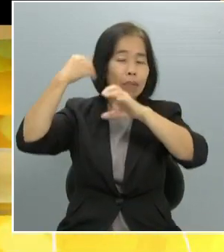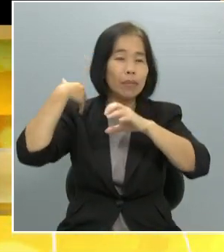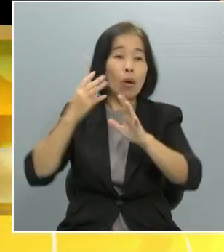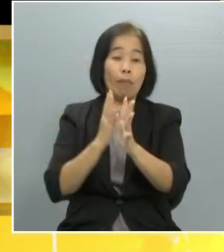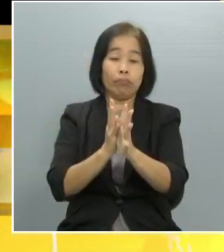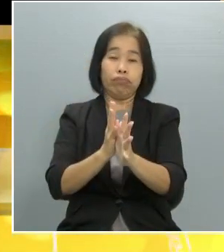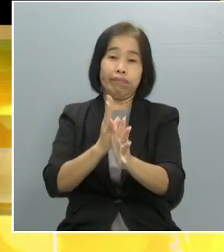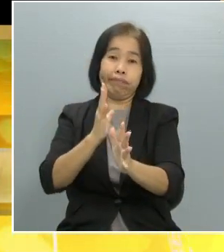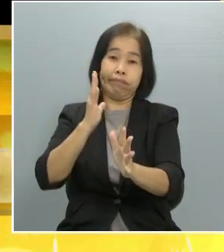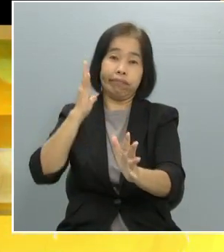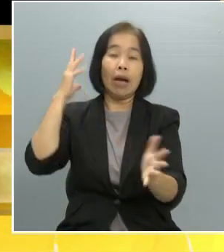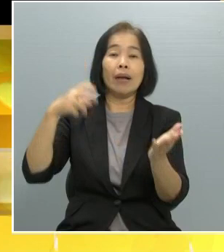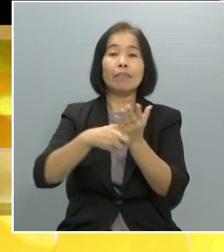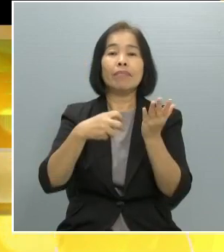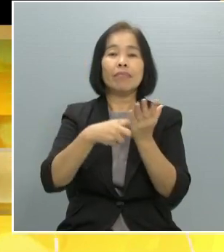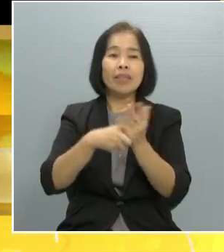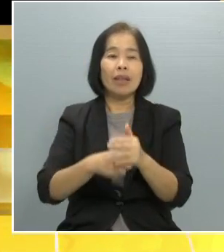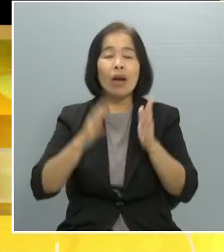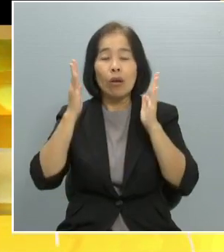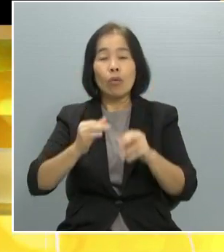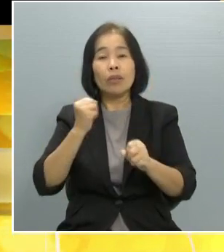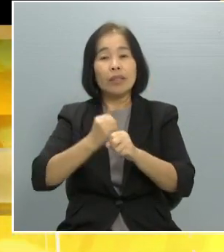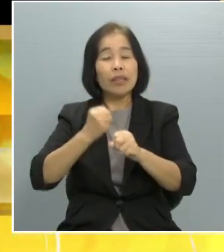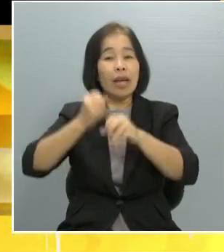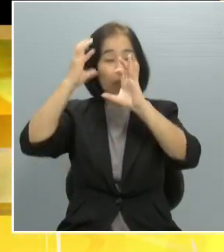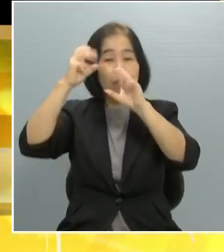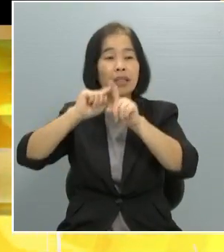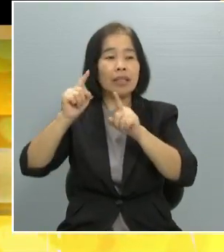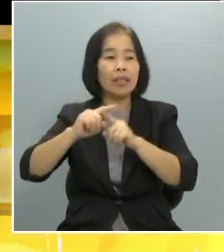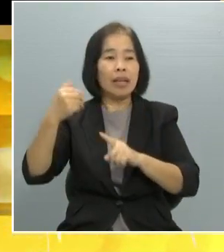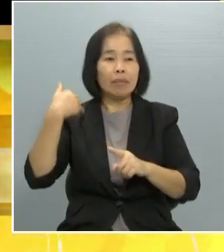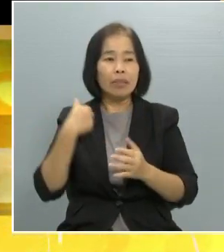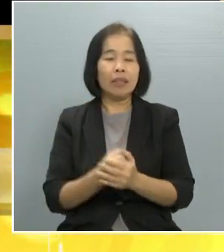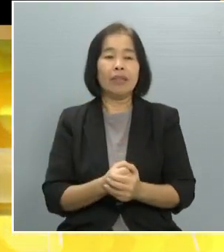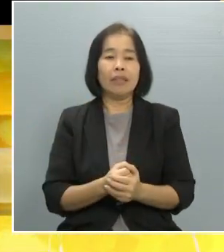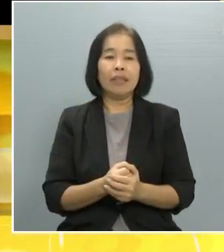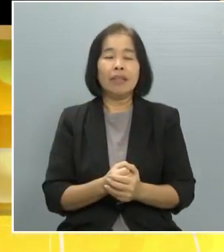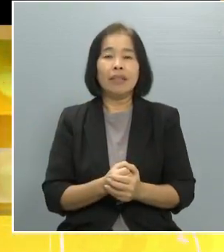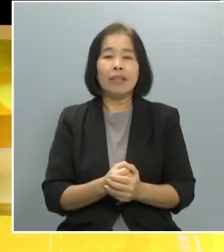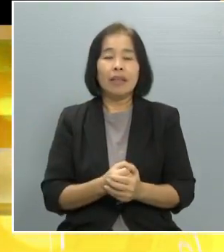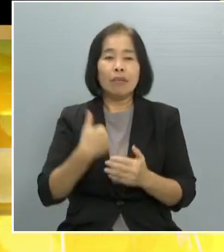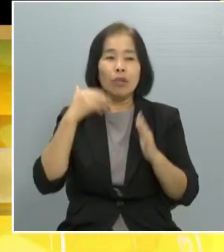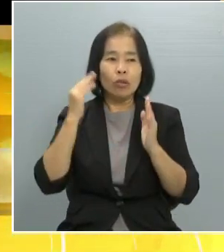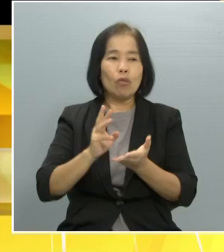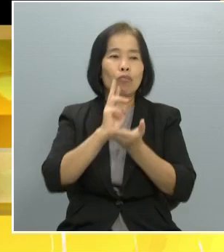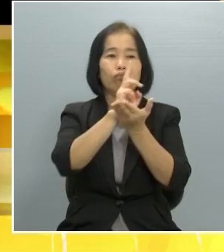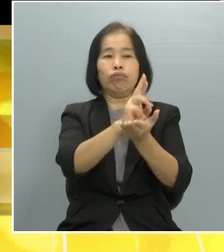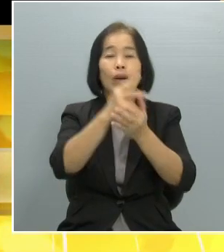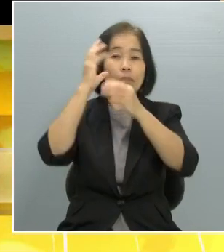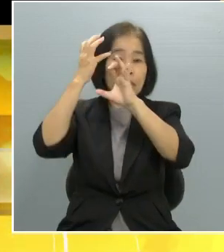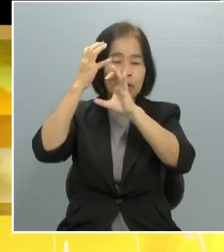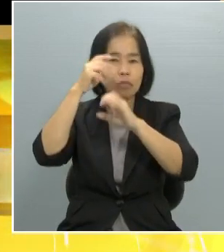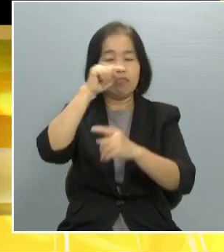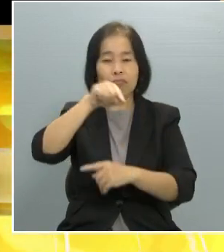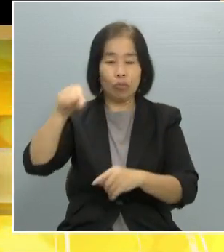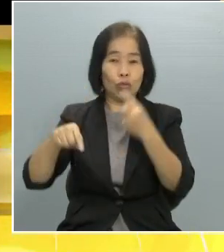วค่ายของลงหนัง คุต้องมอบโ่ให้กัภาพยนตสองเรื่นแล